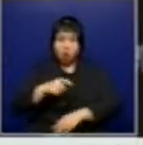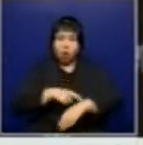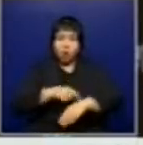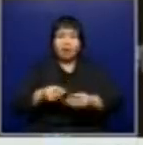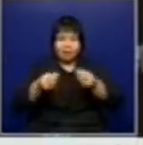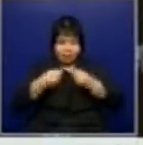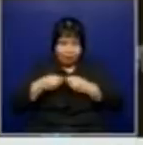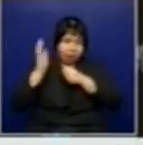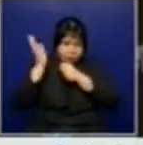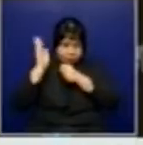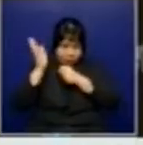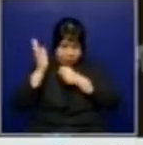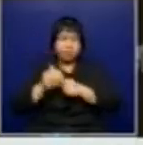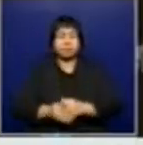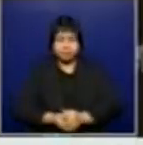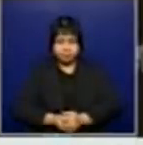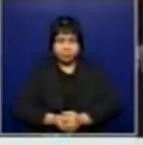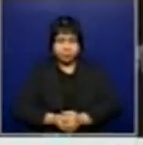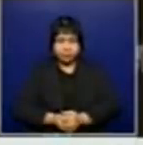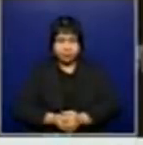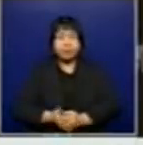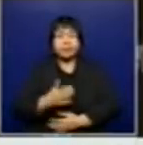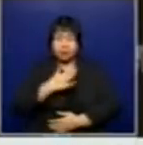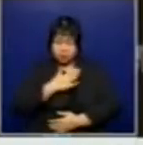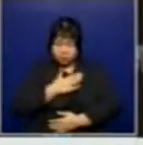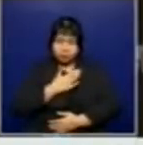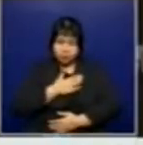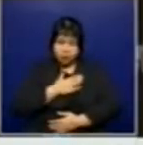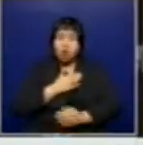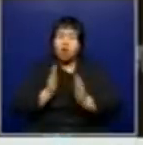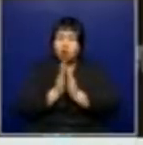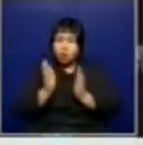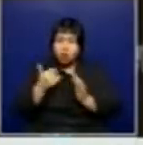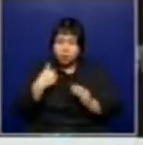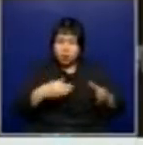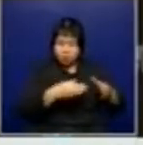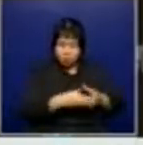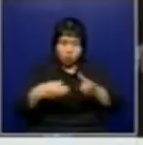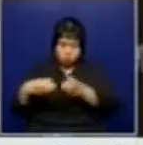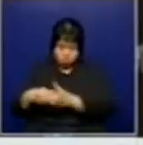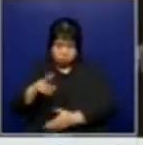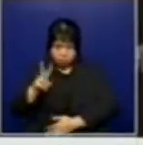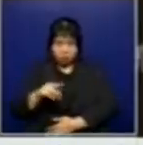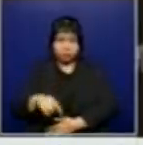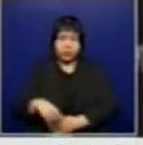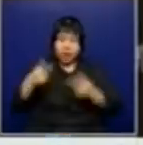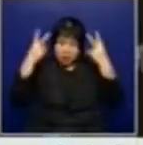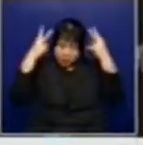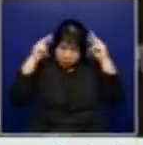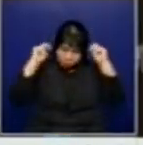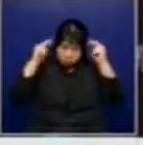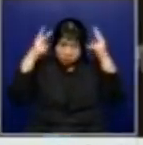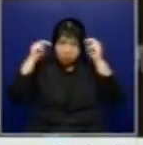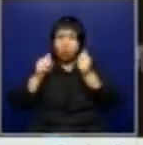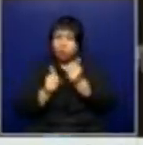ให้ผมนะฮะแล้วคนที่ผมจะขอบพระคุณไปอีก2กลุ่มนะฮะท่านนายกรัฐมนตรีท่านรองนายกรัฐมนตรีและคณะรัฐม